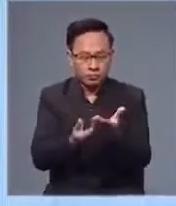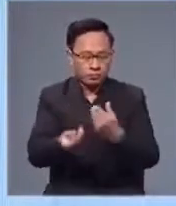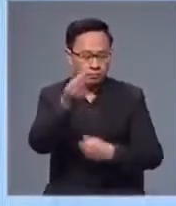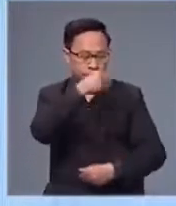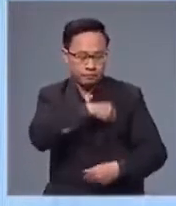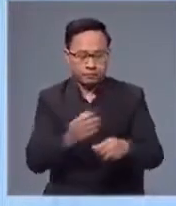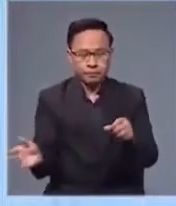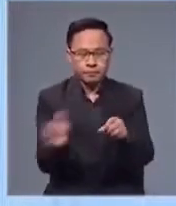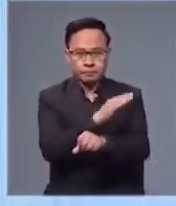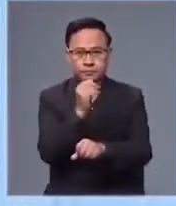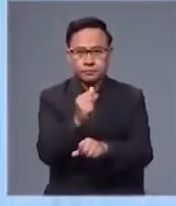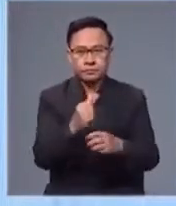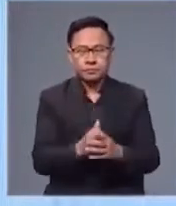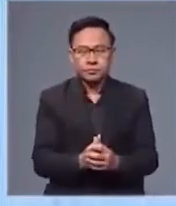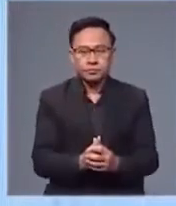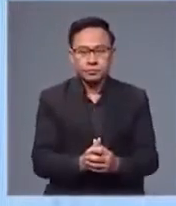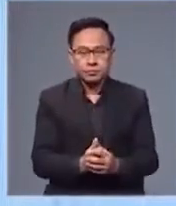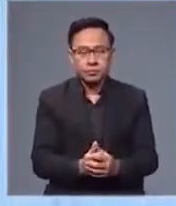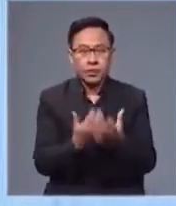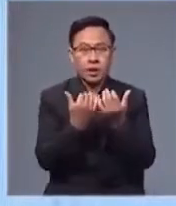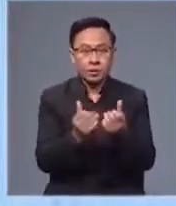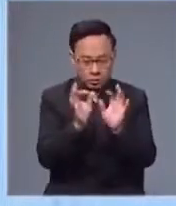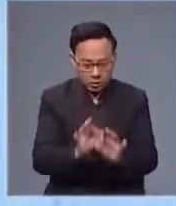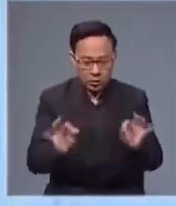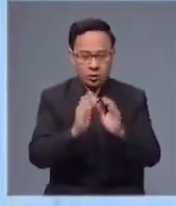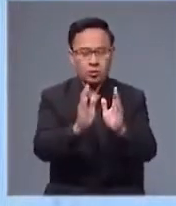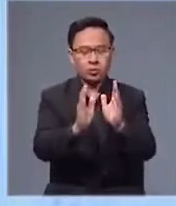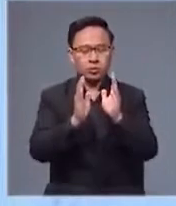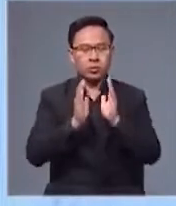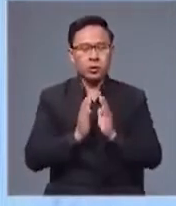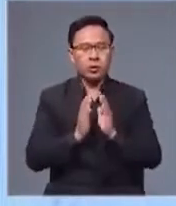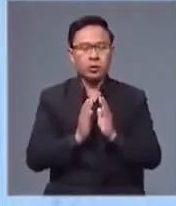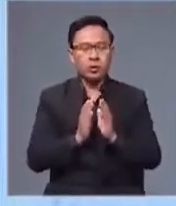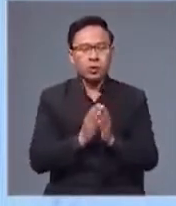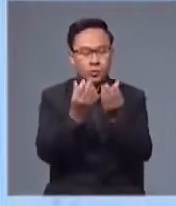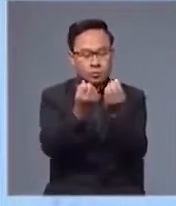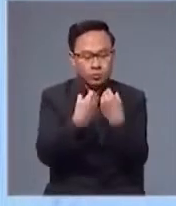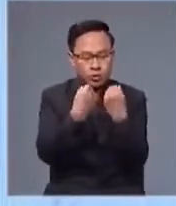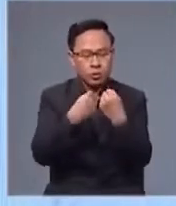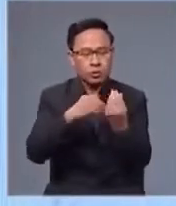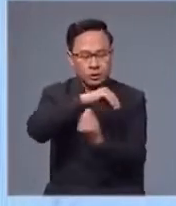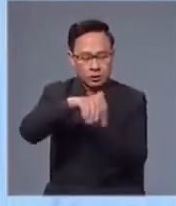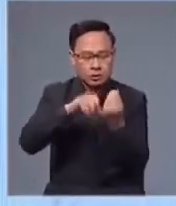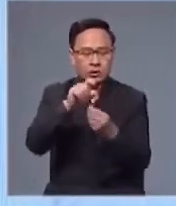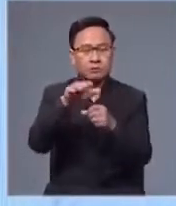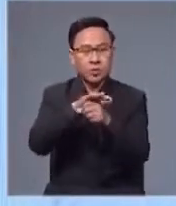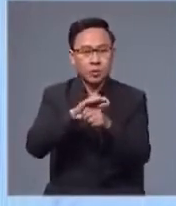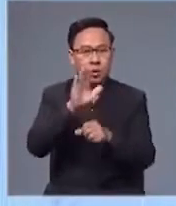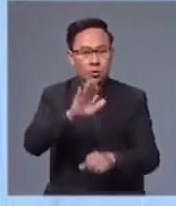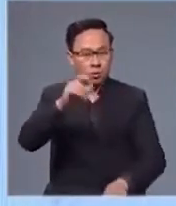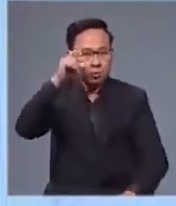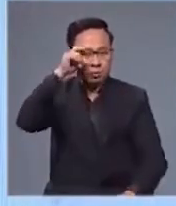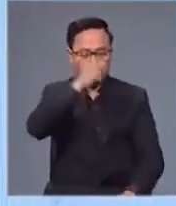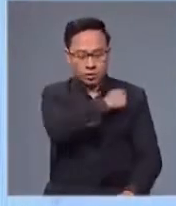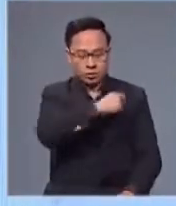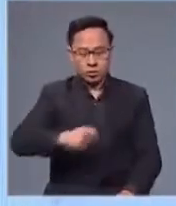ยมากขึ้นค่ะและที่สำคัญนะคะก็คือการน้อมนำศาสตร์พระราชาหลักคิดปรัชญาเศรษฐกิจพอเพียงของในหลวงรัชก